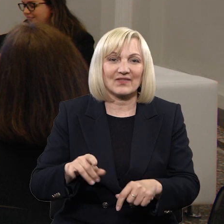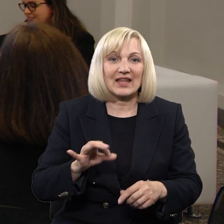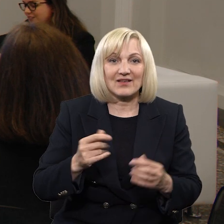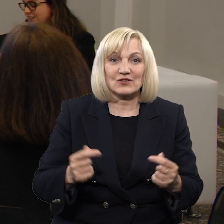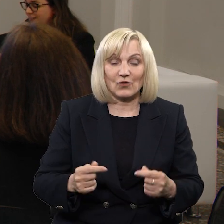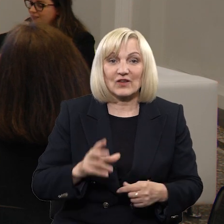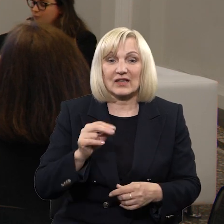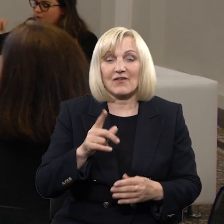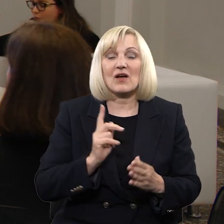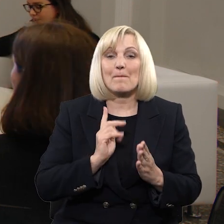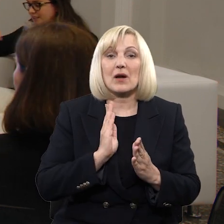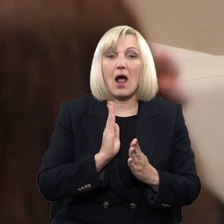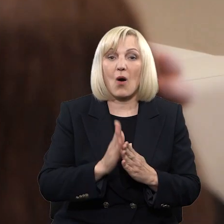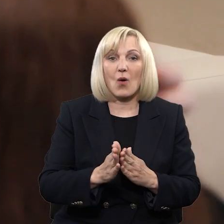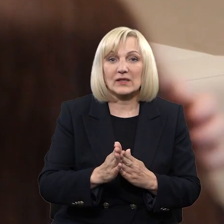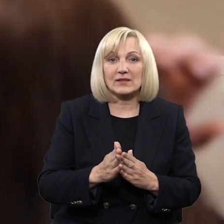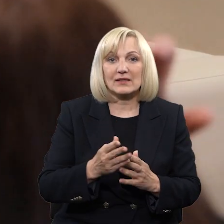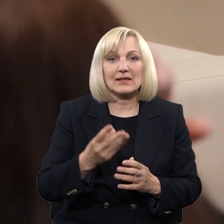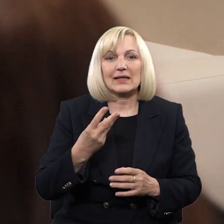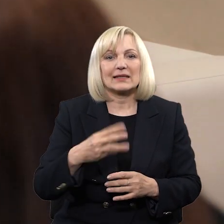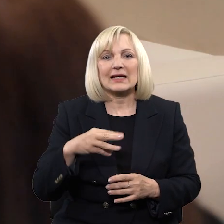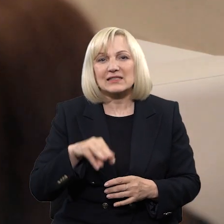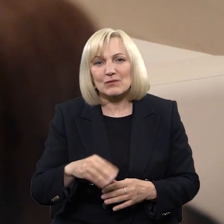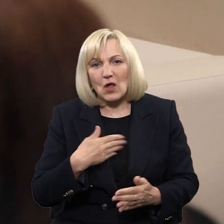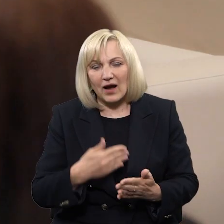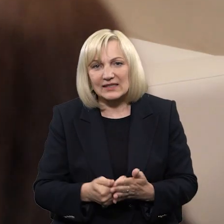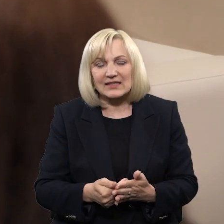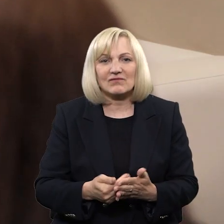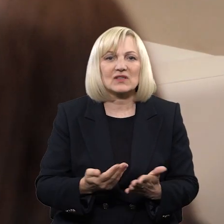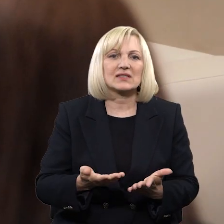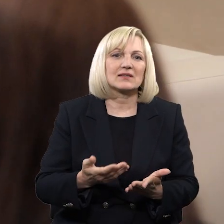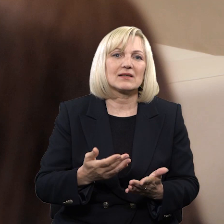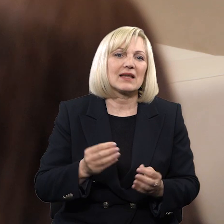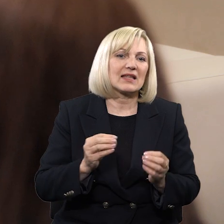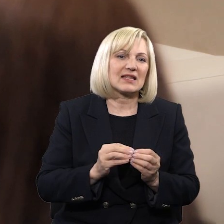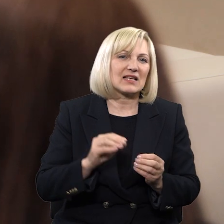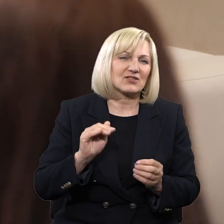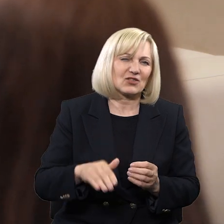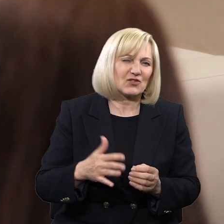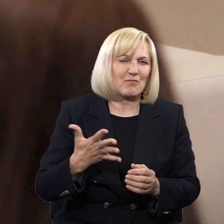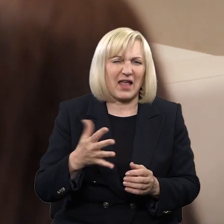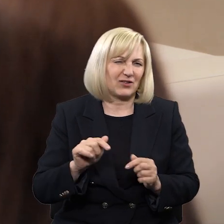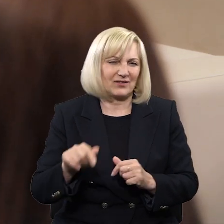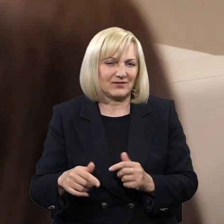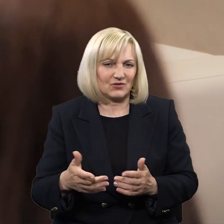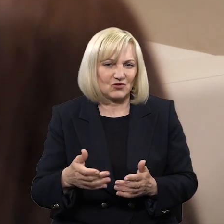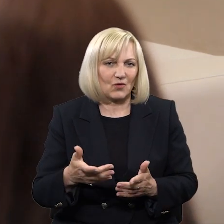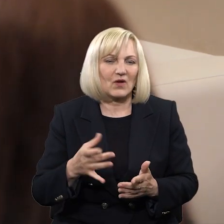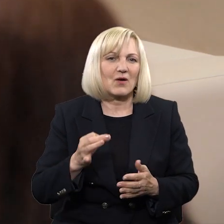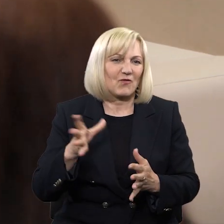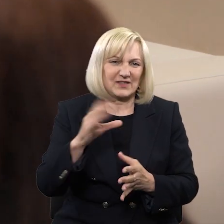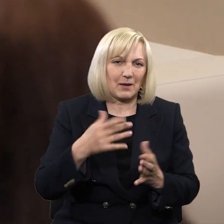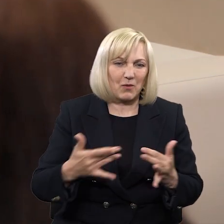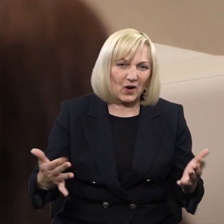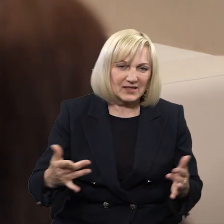и соответственно Когда вы проходите там не знаю 30 минут активности там по-моему 10.000 5.000 на всех по-разному